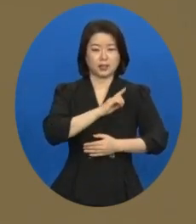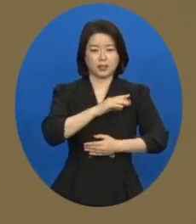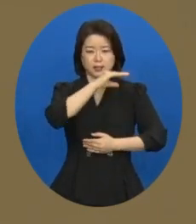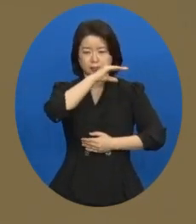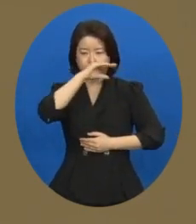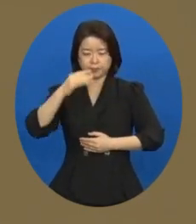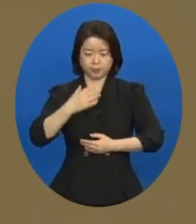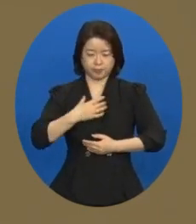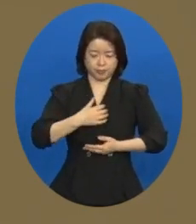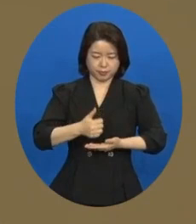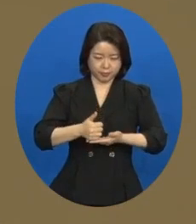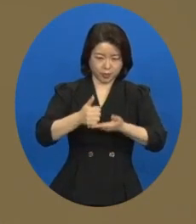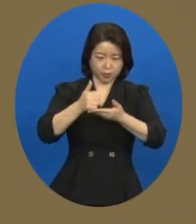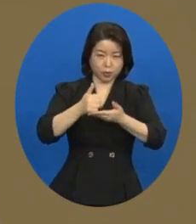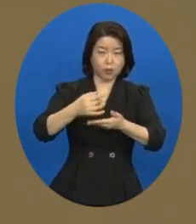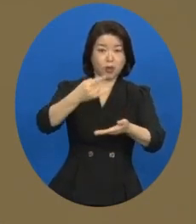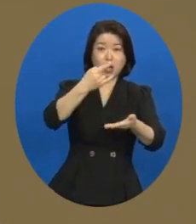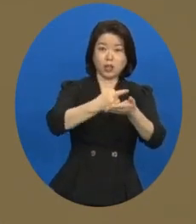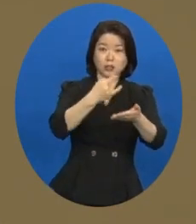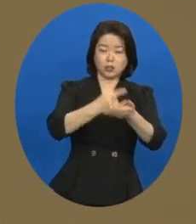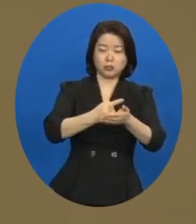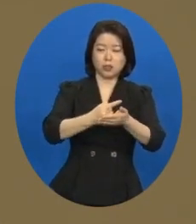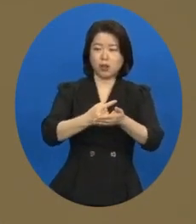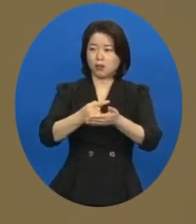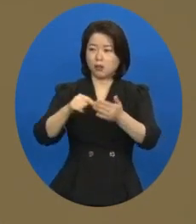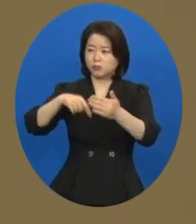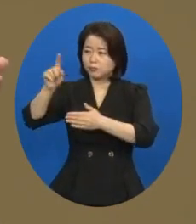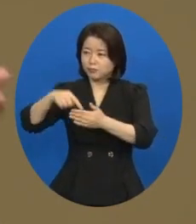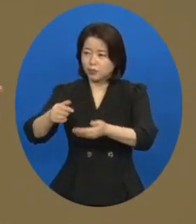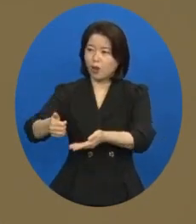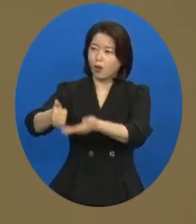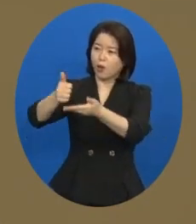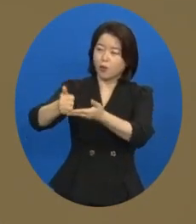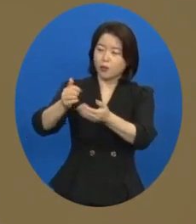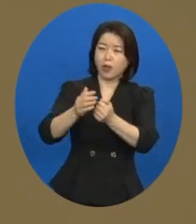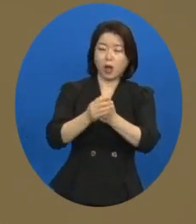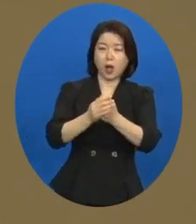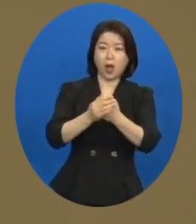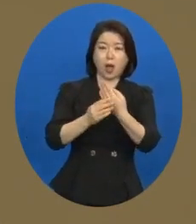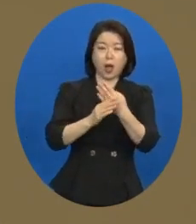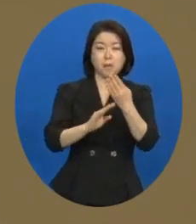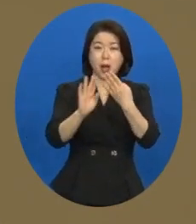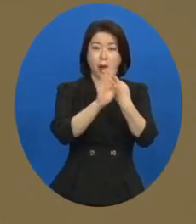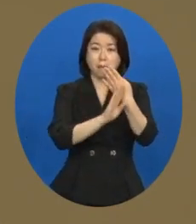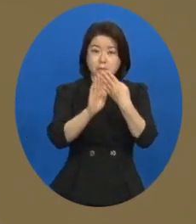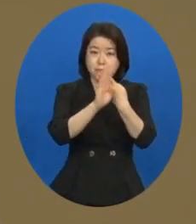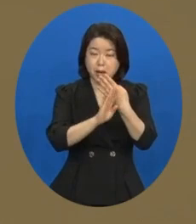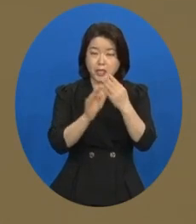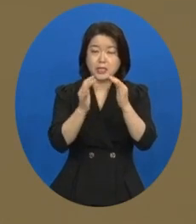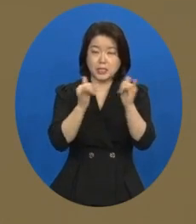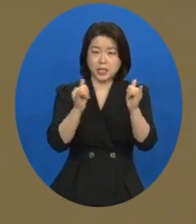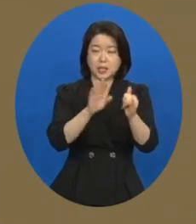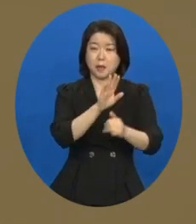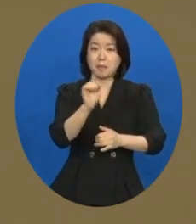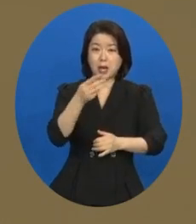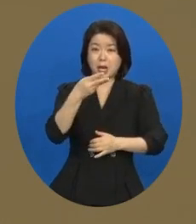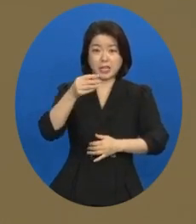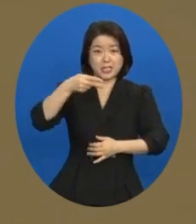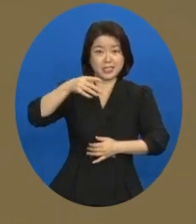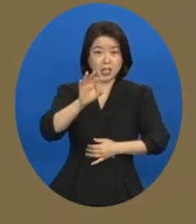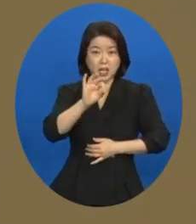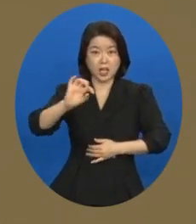경건하고 가장 의롭다고 자타가 공인하는 바리새인들은 예수님께서